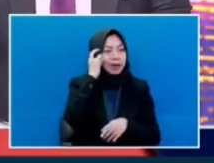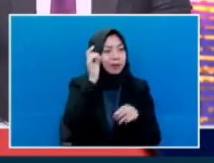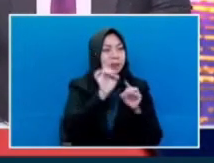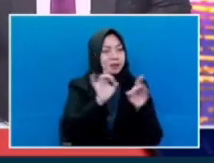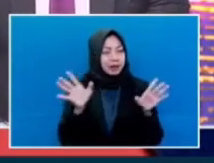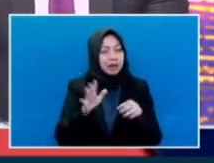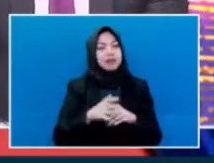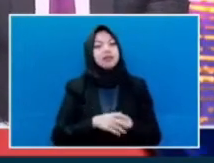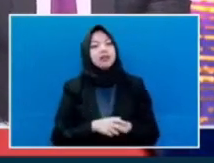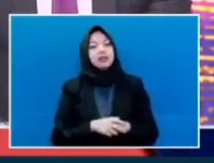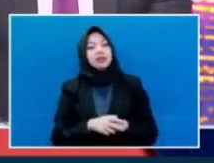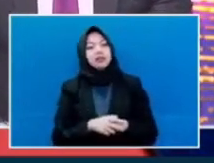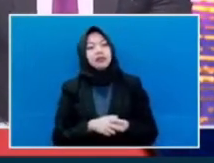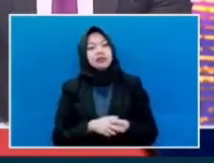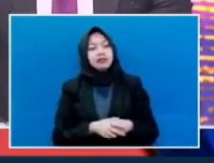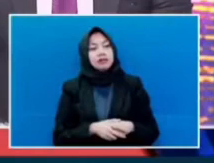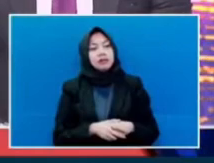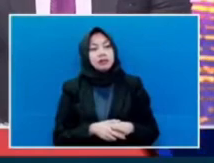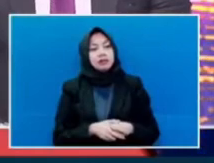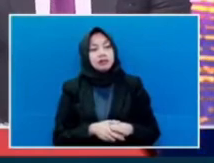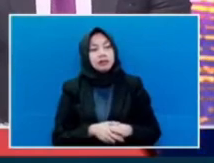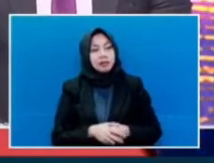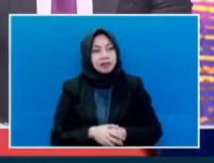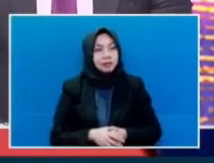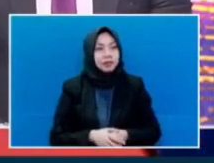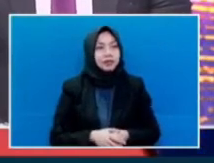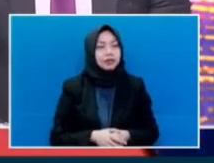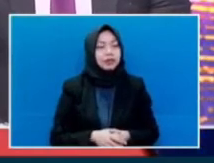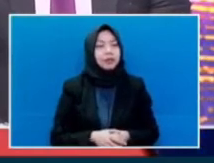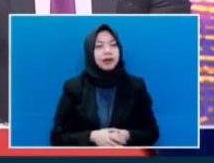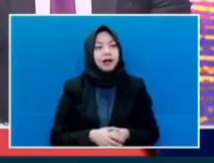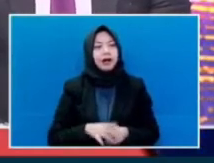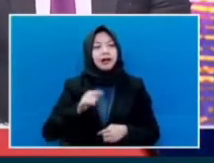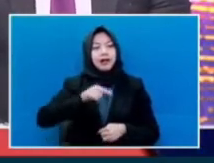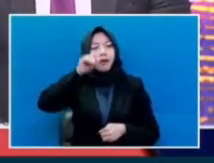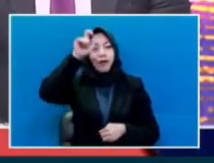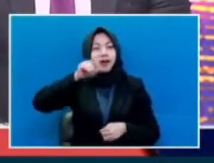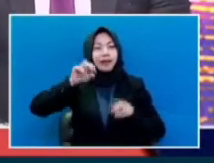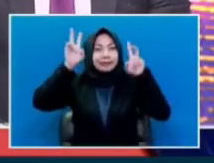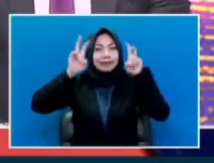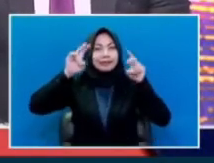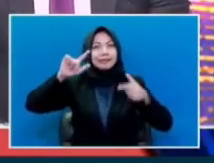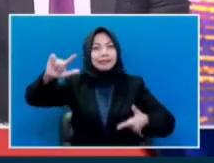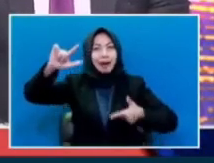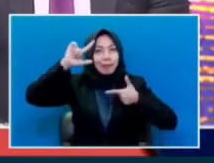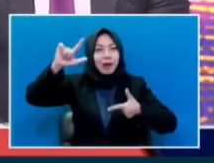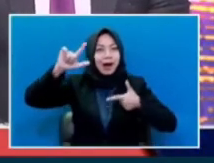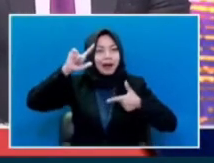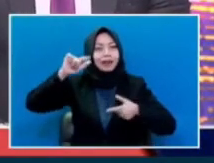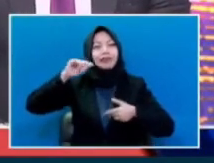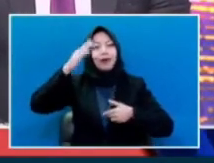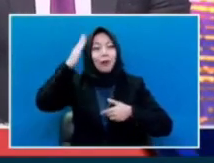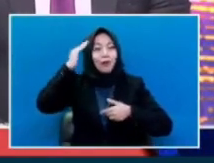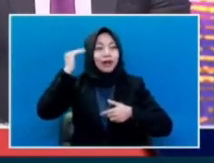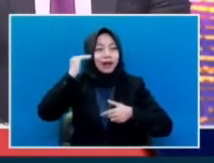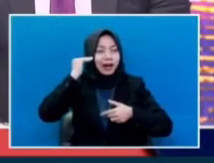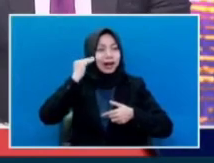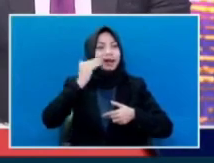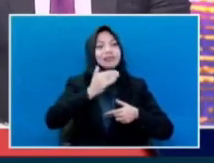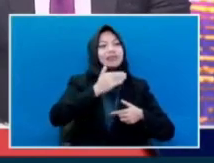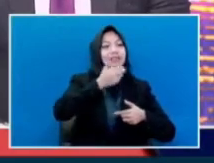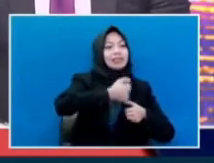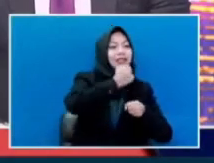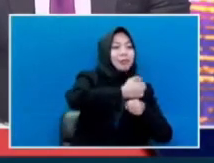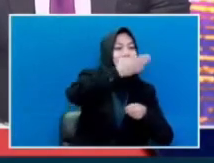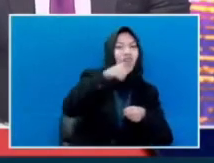yang playing Victim adalah yang sedang melakukan drama Korea adalah PDIP dan bukan Gibran tapi di sisi PDIP sebaliknya